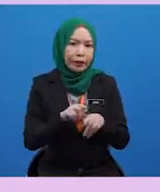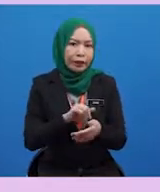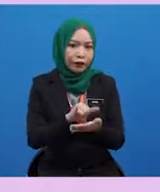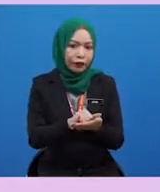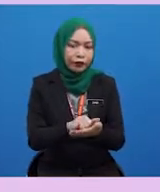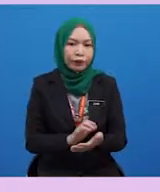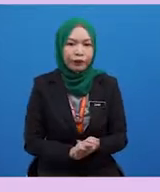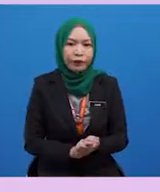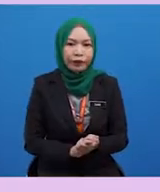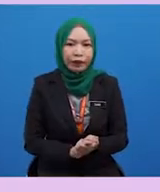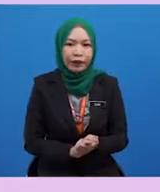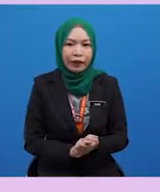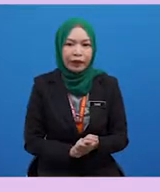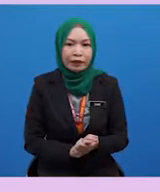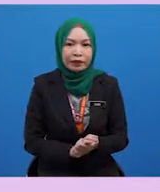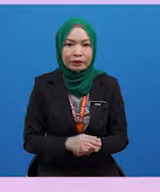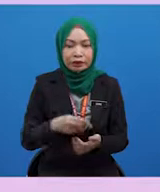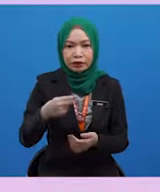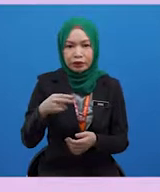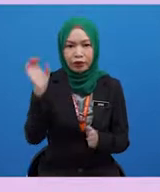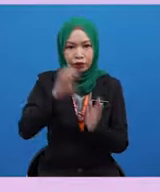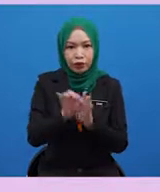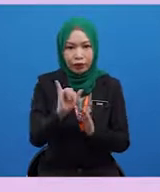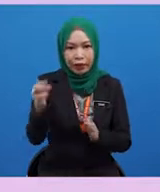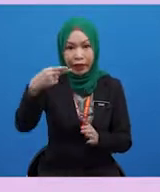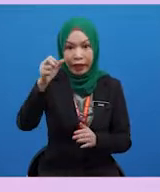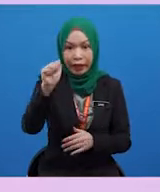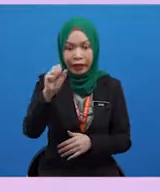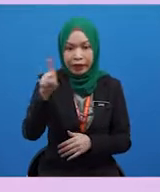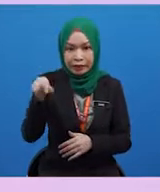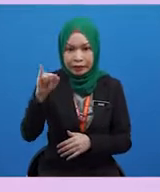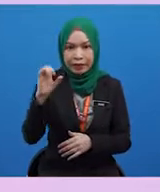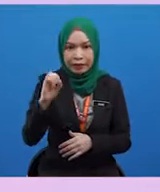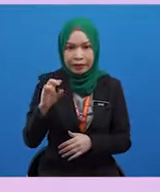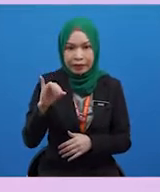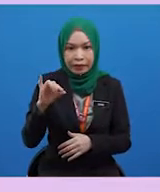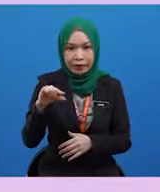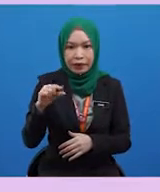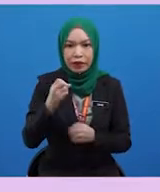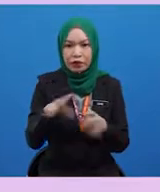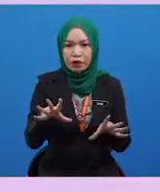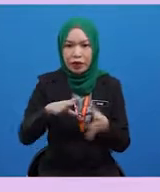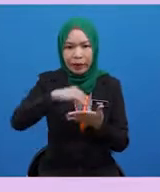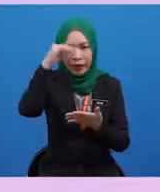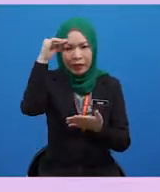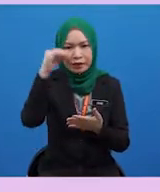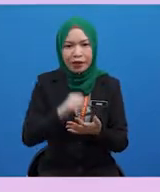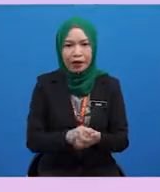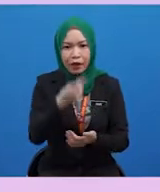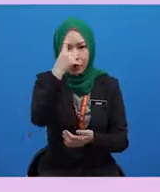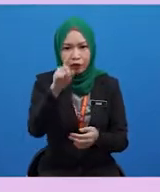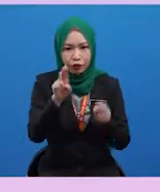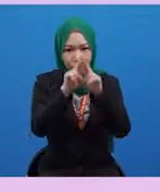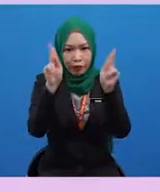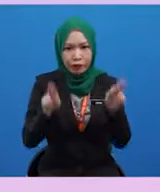dalam wacana. Haziq sudah belajar bersungguh-sungguh untuk menghadapi peperiksaan itu.